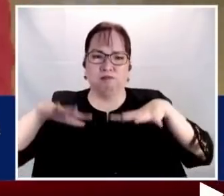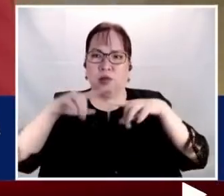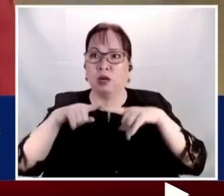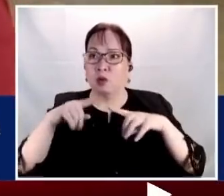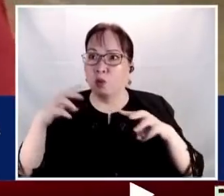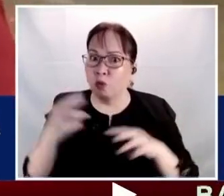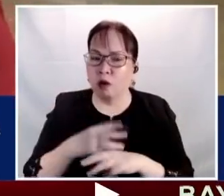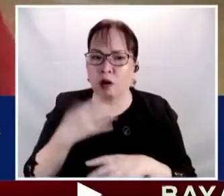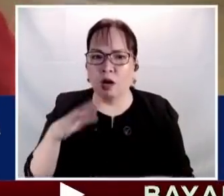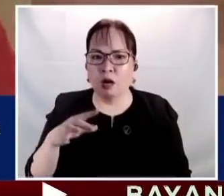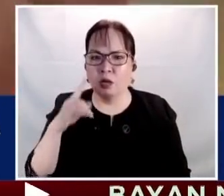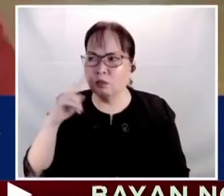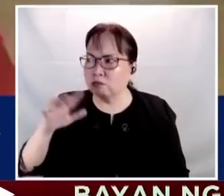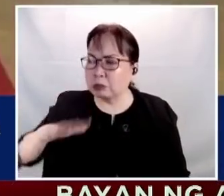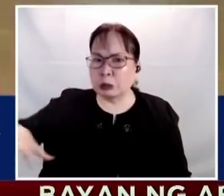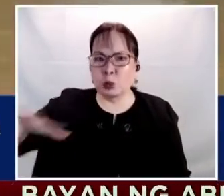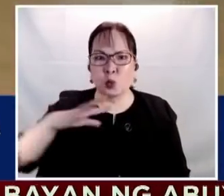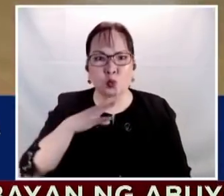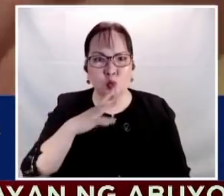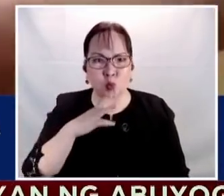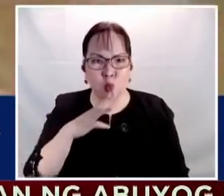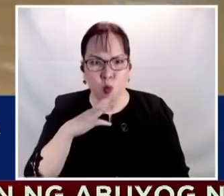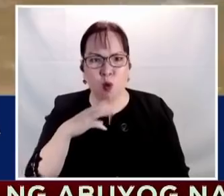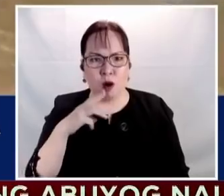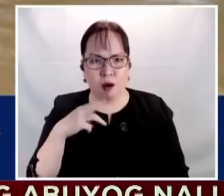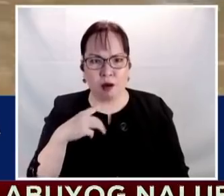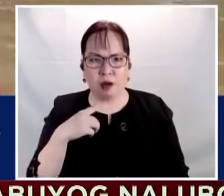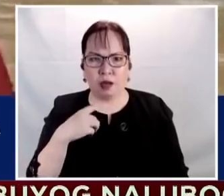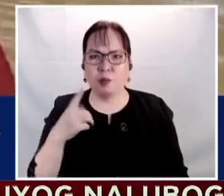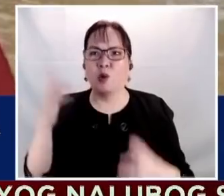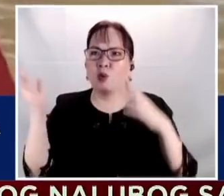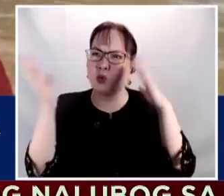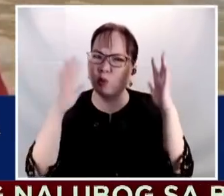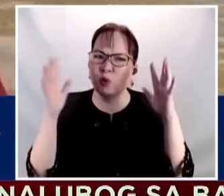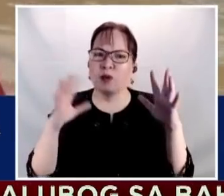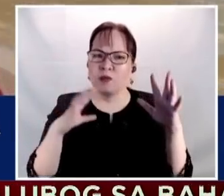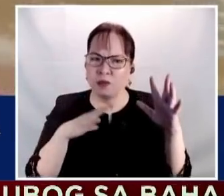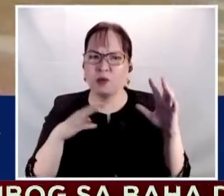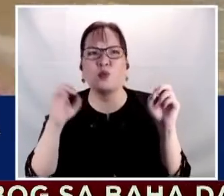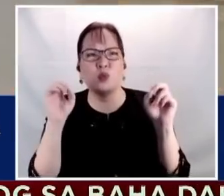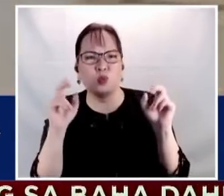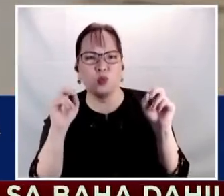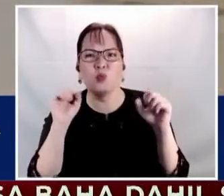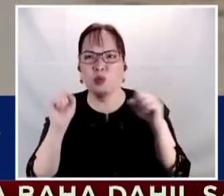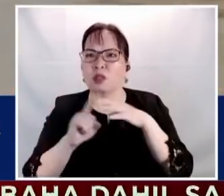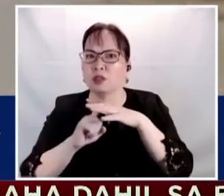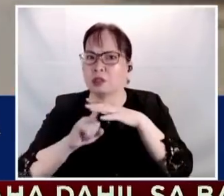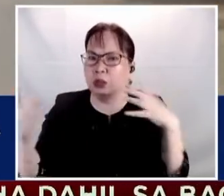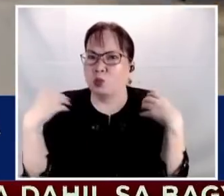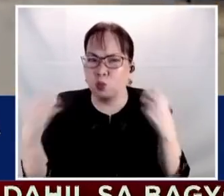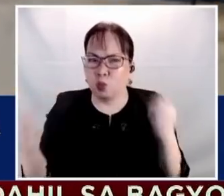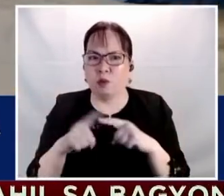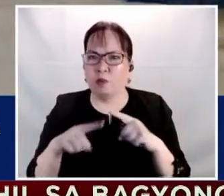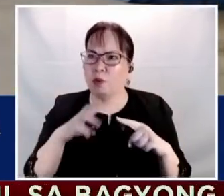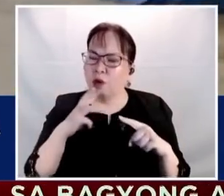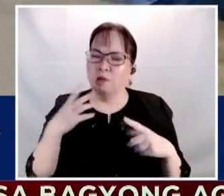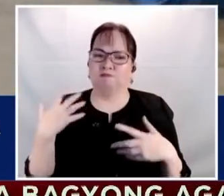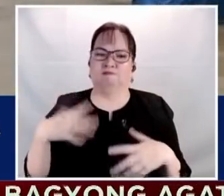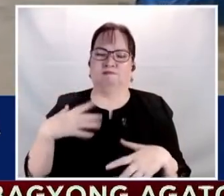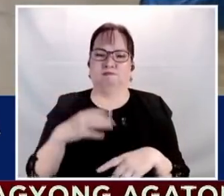Kasi tubig ito, kung ano lang, kung hangin, mag-ano kami, mag-evacuate kami. Ayon sa